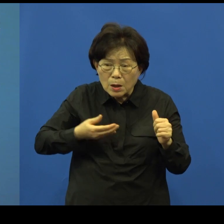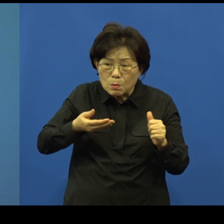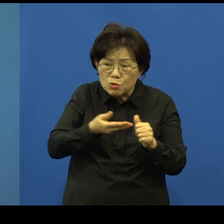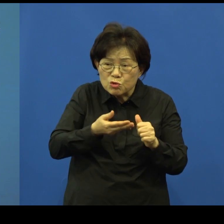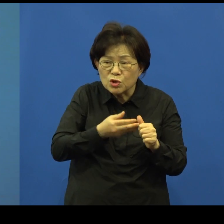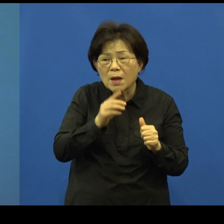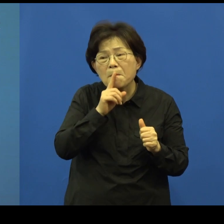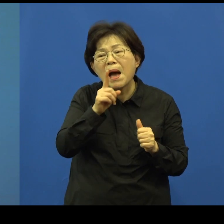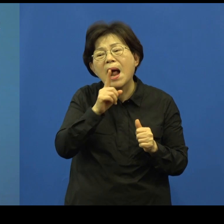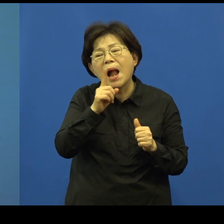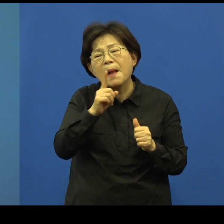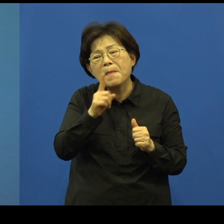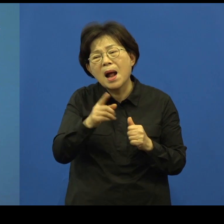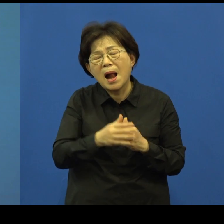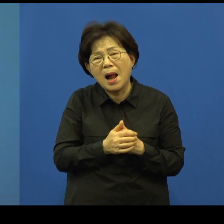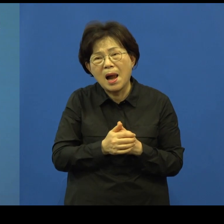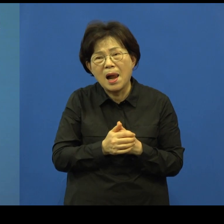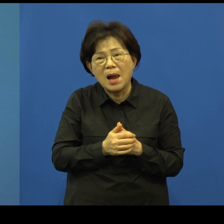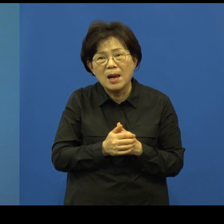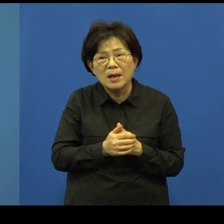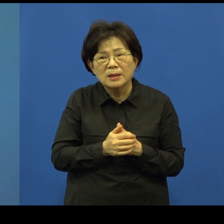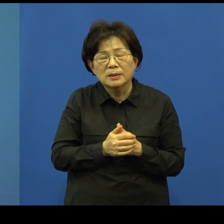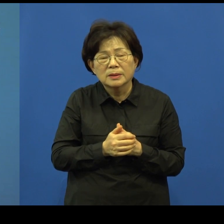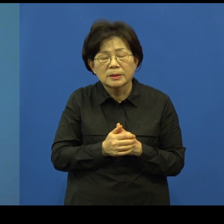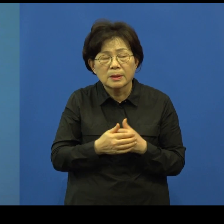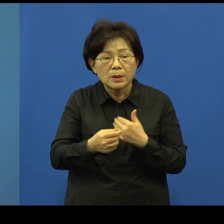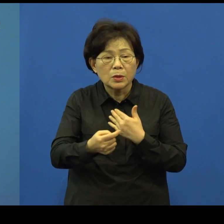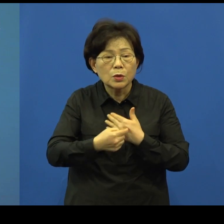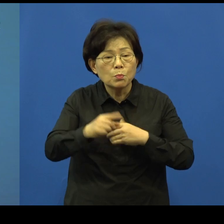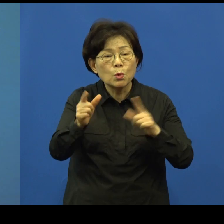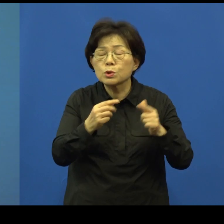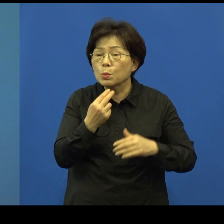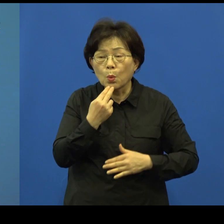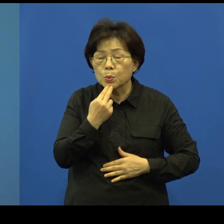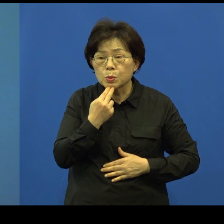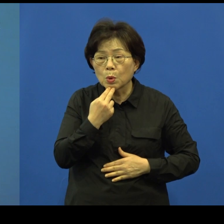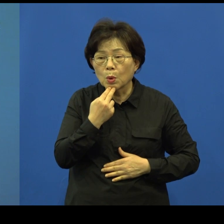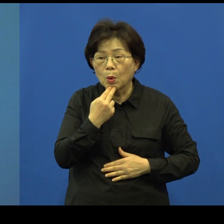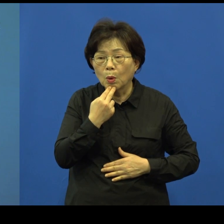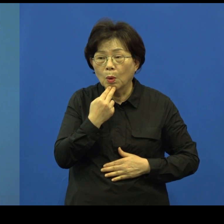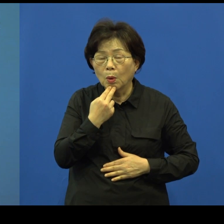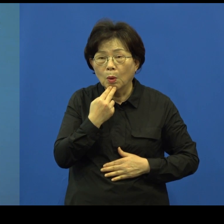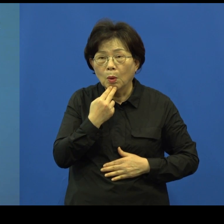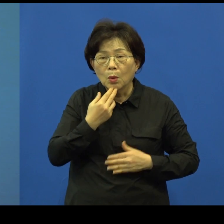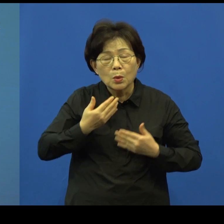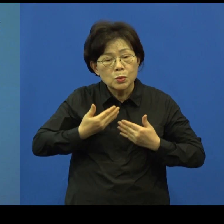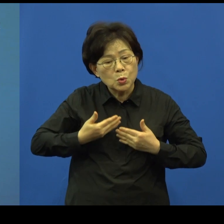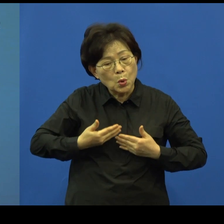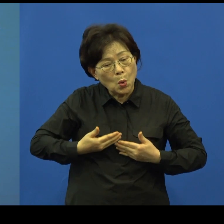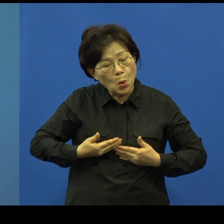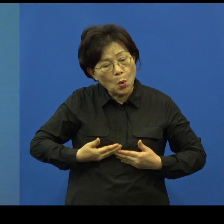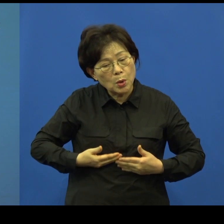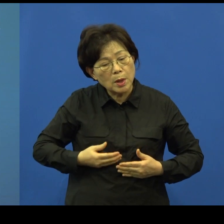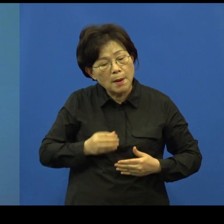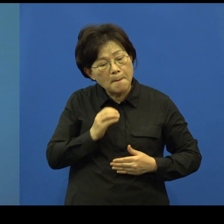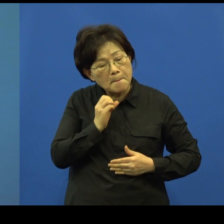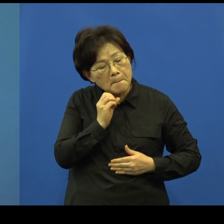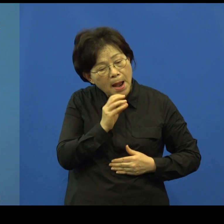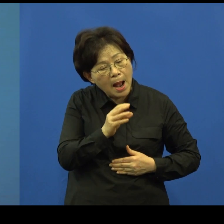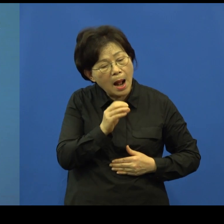거예요. 그 표가 안 나요. 외상도 없고 조용히 죽어가는 거죠.